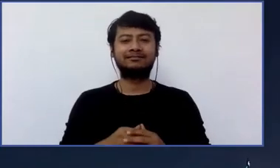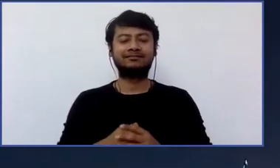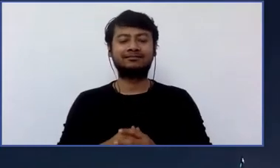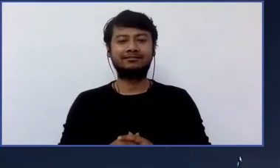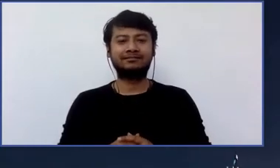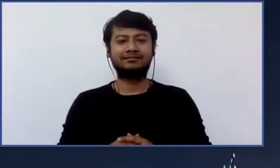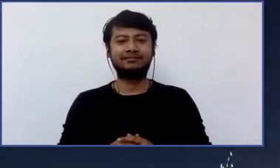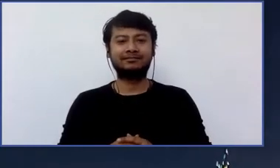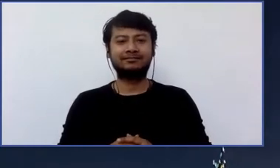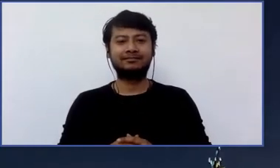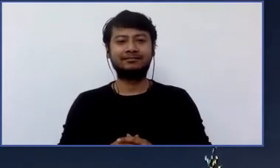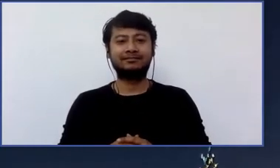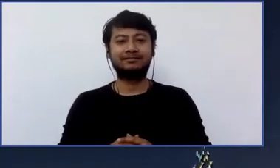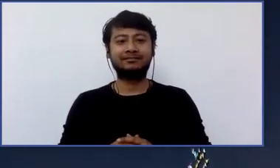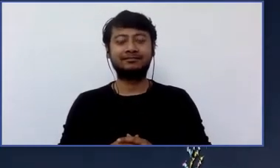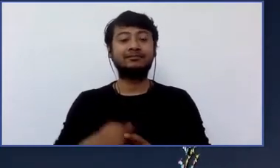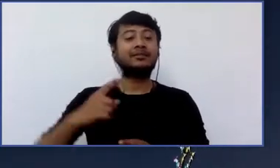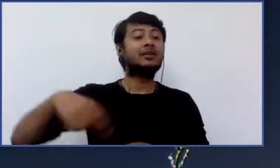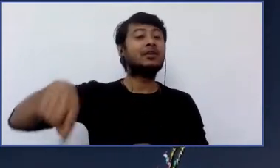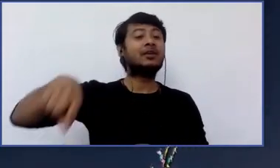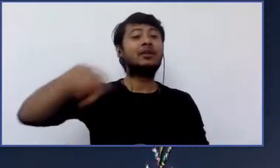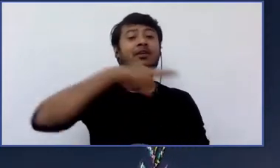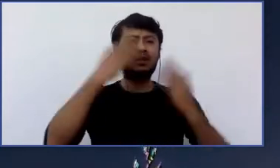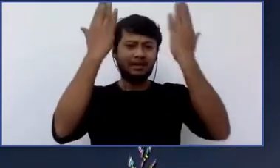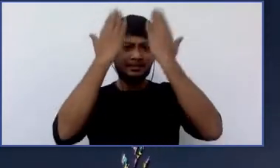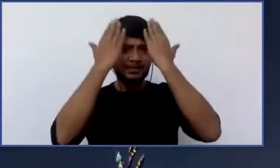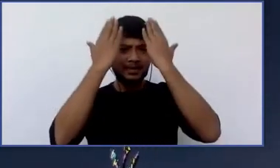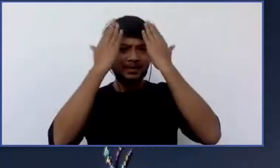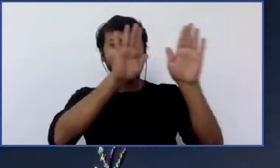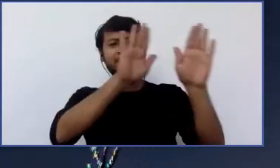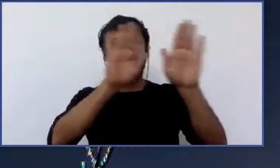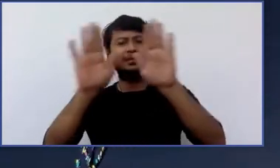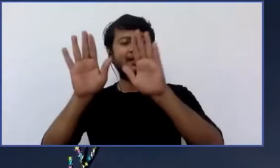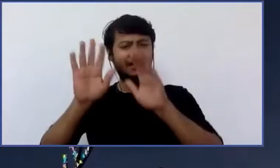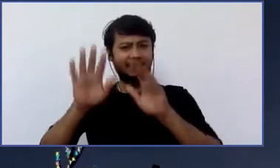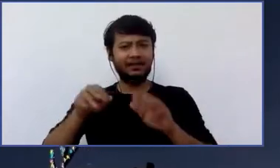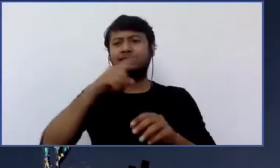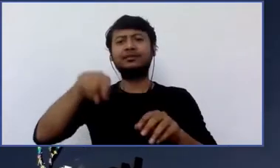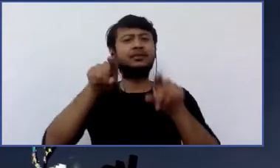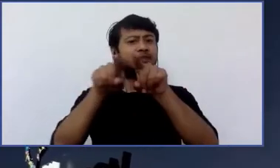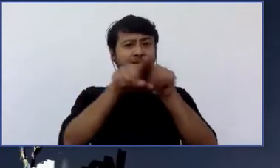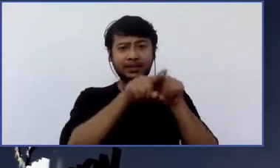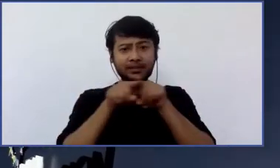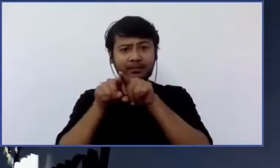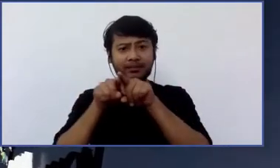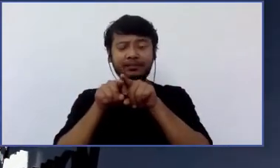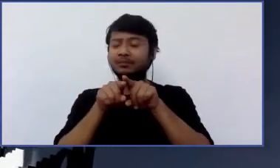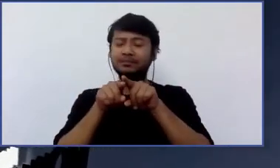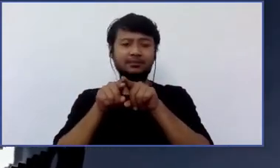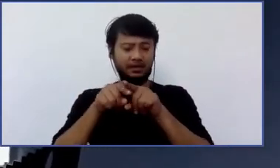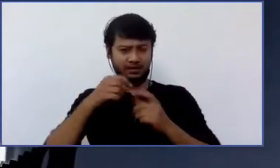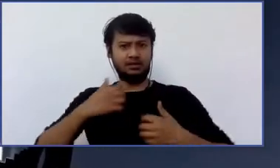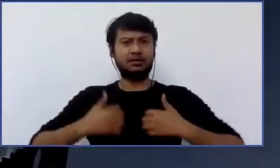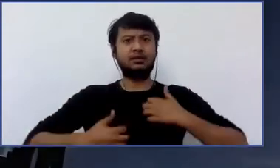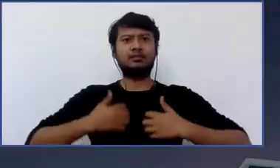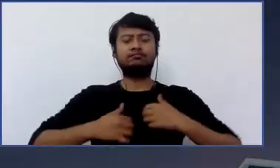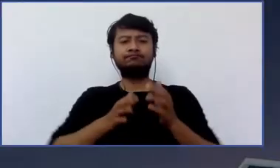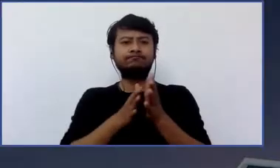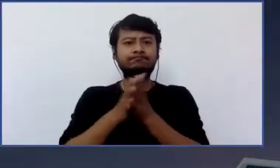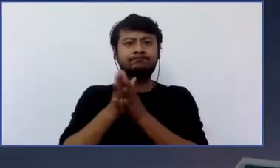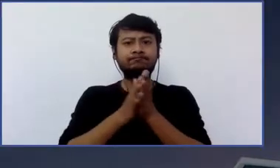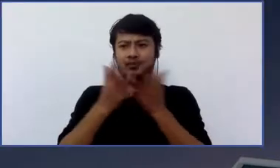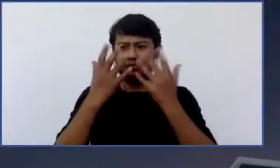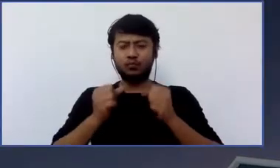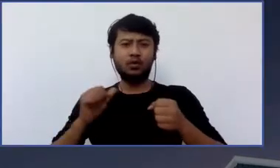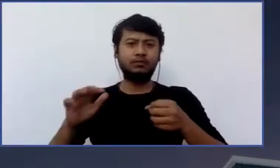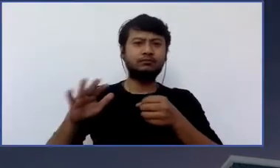पार Everyone is blessed, each differently than the rest. But we all have the zest to live life to the fullest. No matter our ability, we all